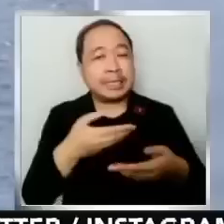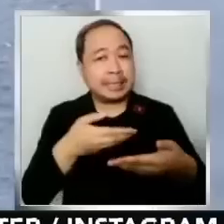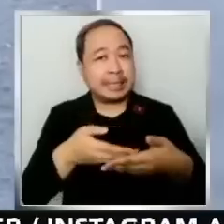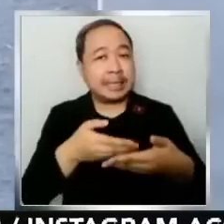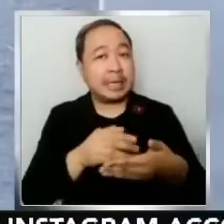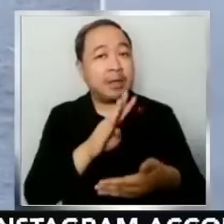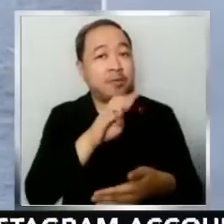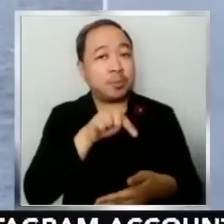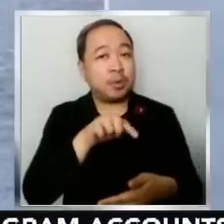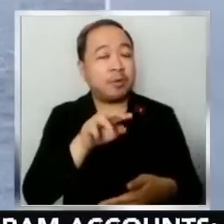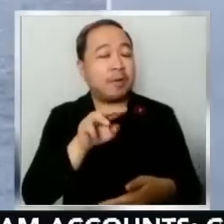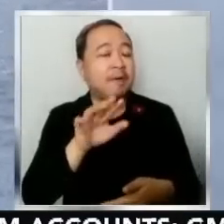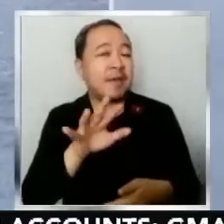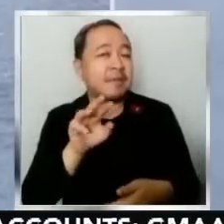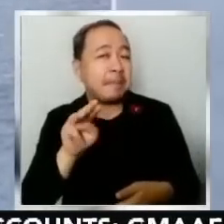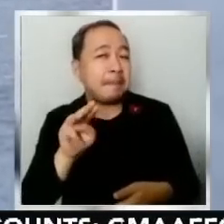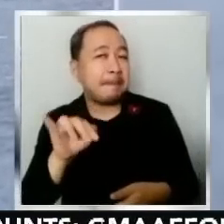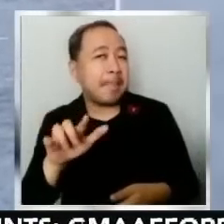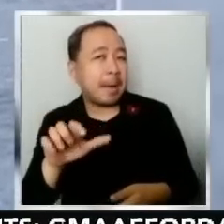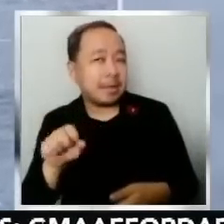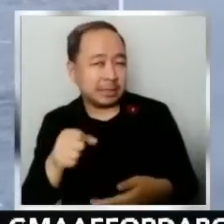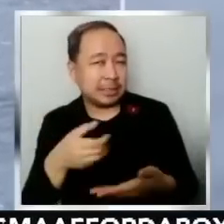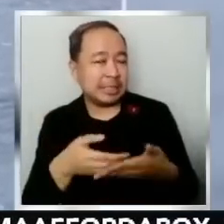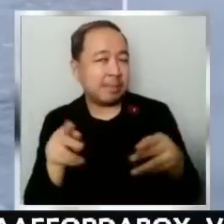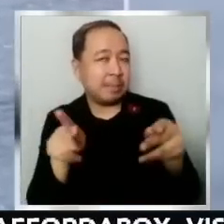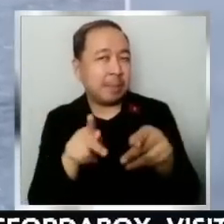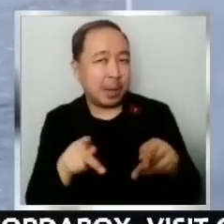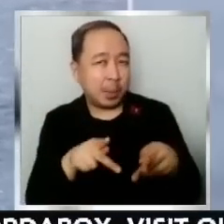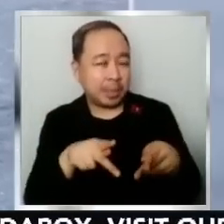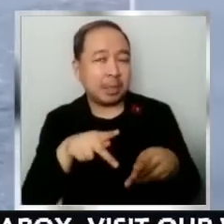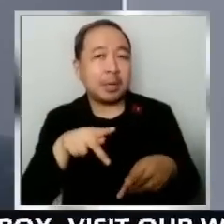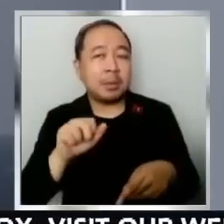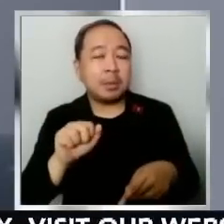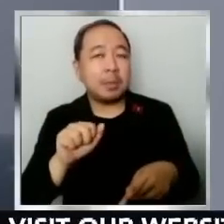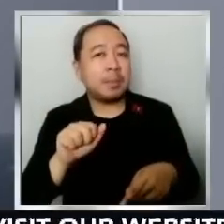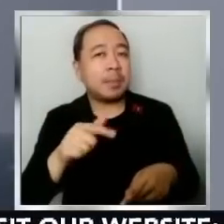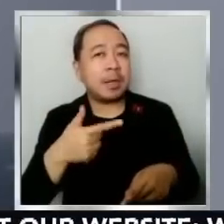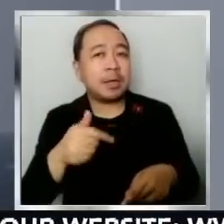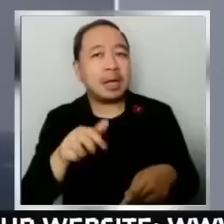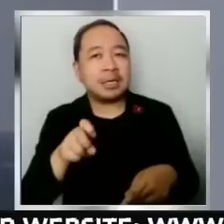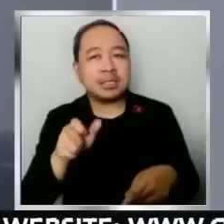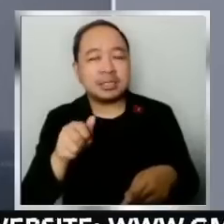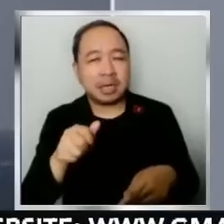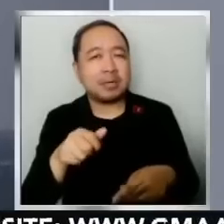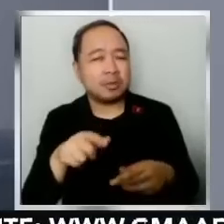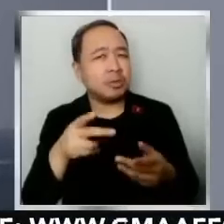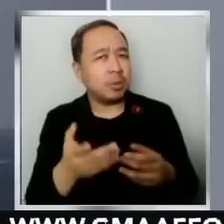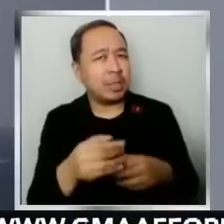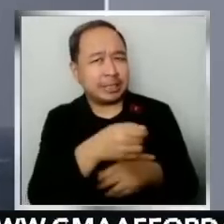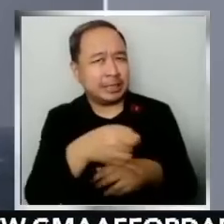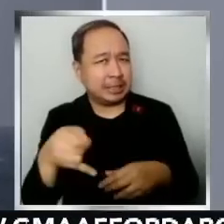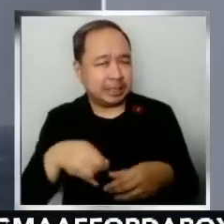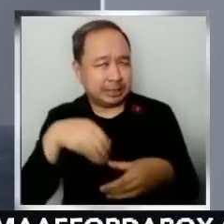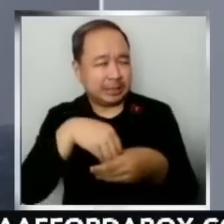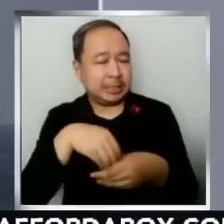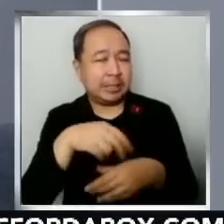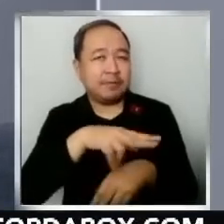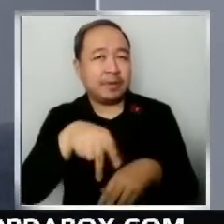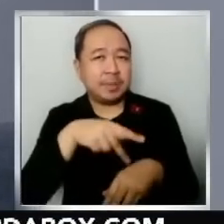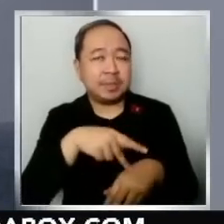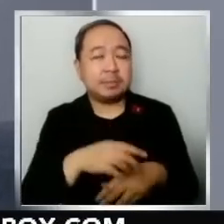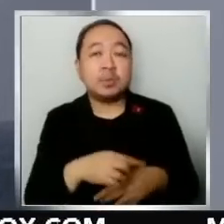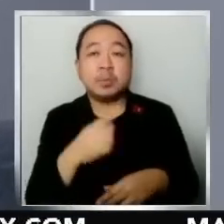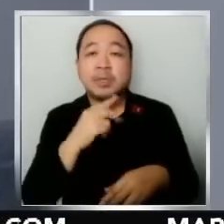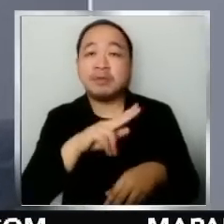Island nasa loob ng 12 nautical Miles na territorial sea ng Pilipinas ayon sa Philippine coast guard ang warship ay isang